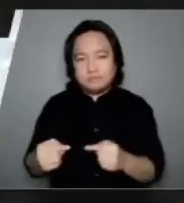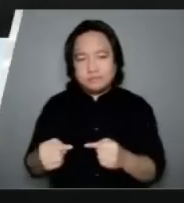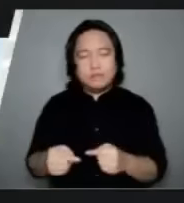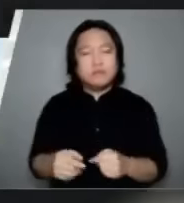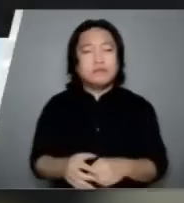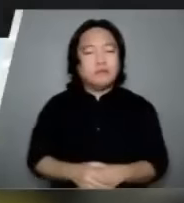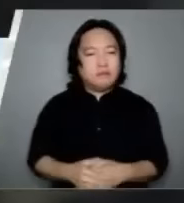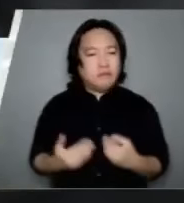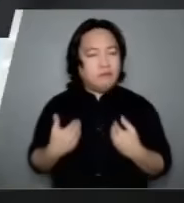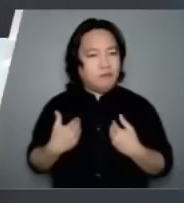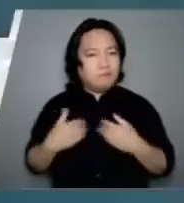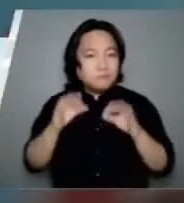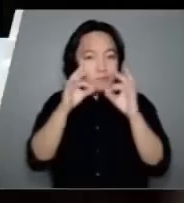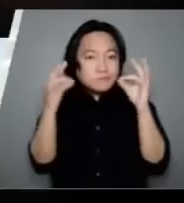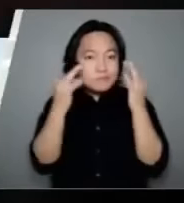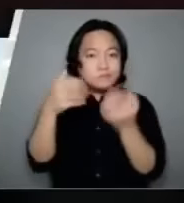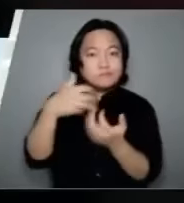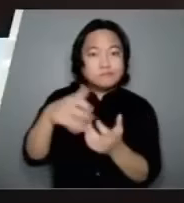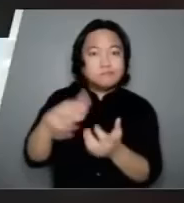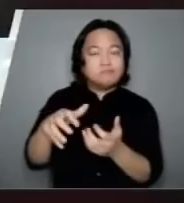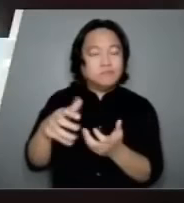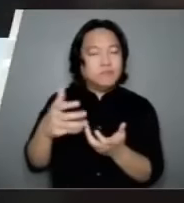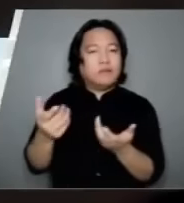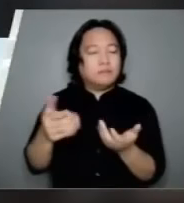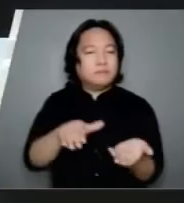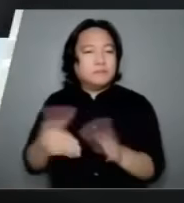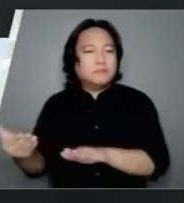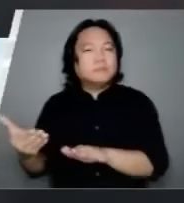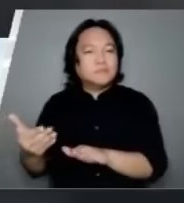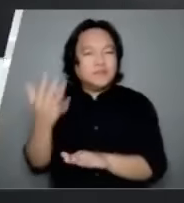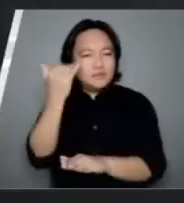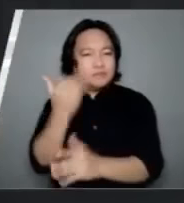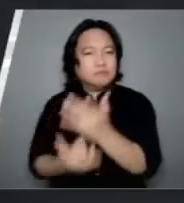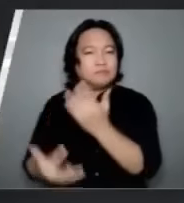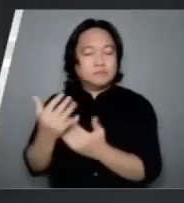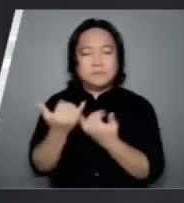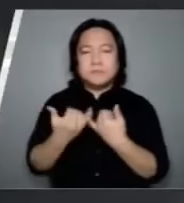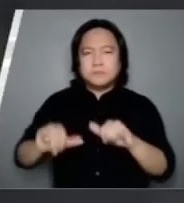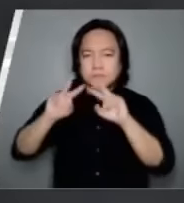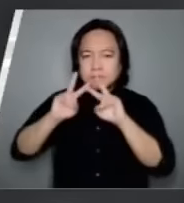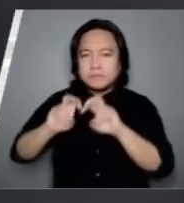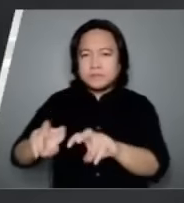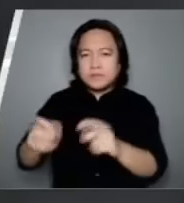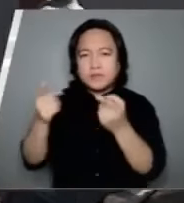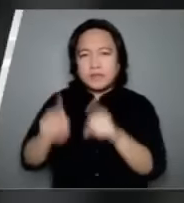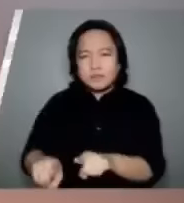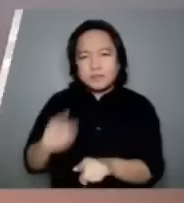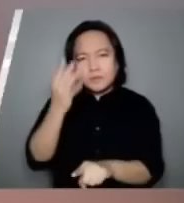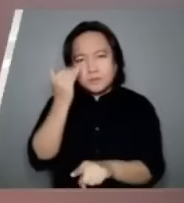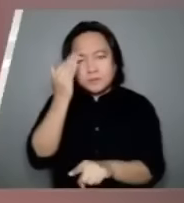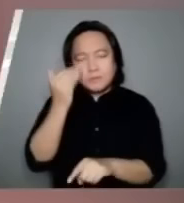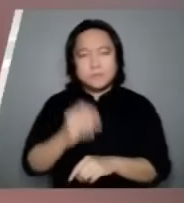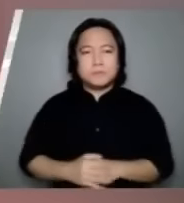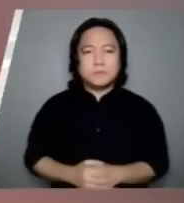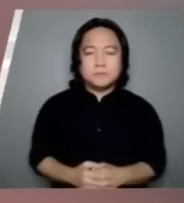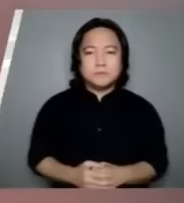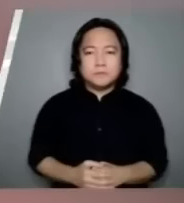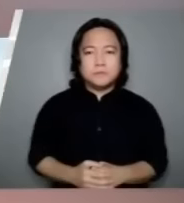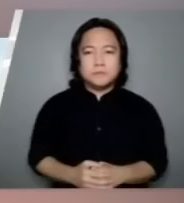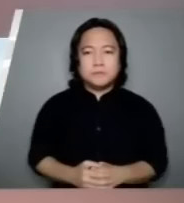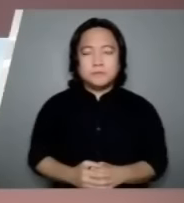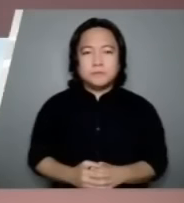Lubos naman pagdadamhati ng mag-anak habang patuloy na inimbisigahan ng mga otoridad ng pinagmulan ng sunog. Sa Ilaga